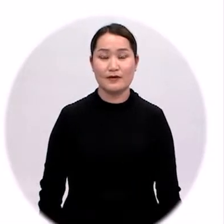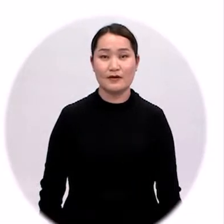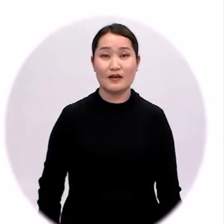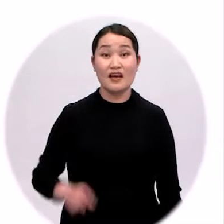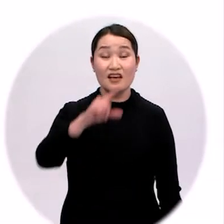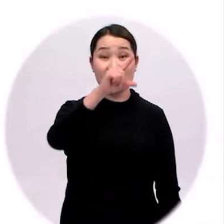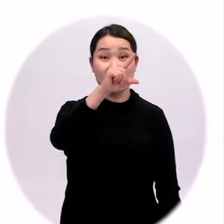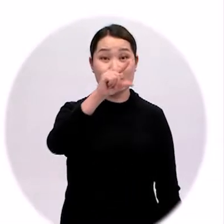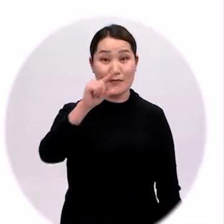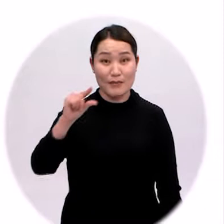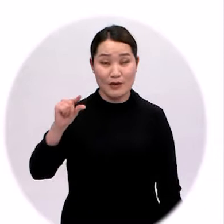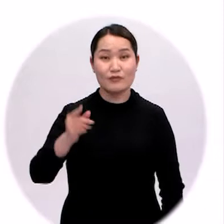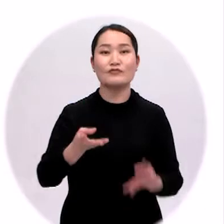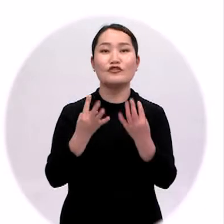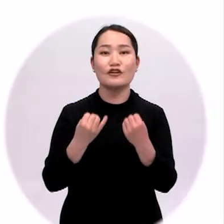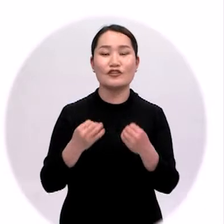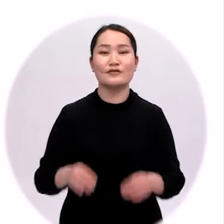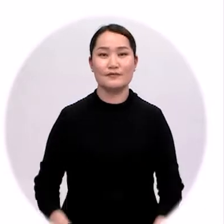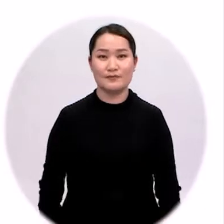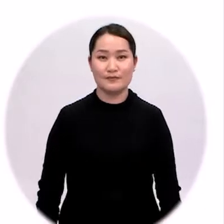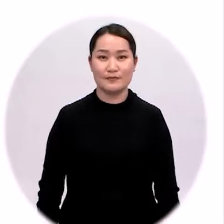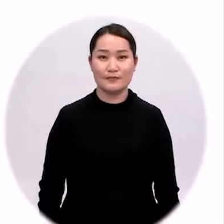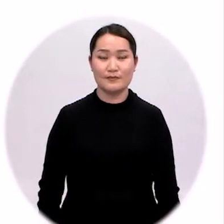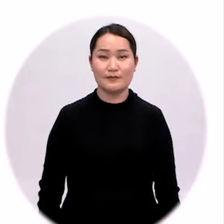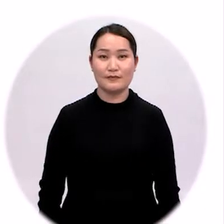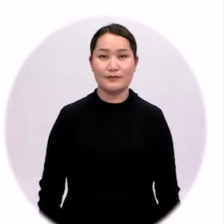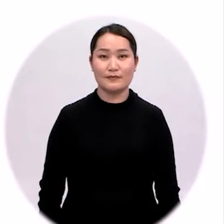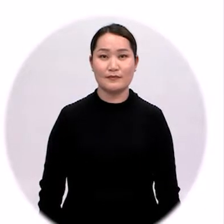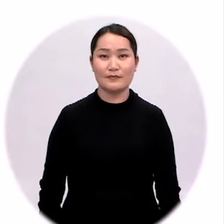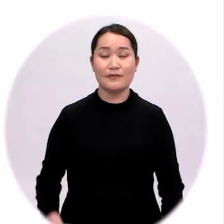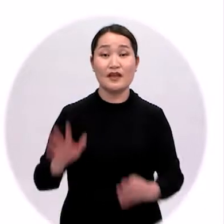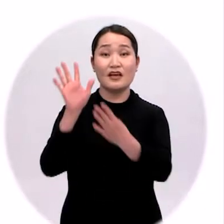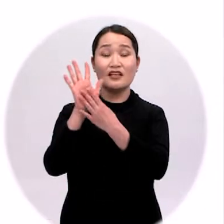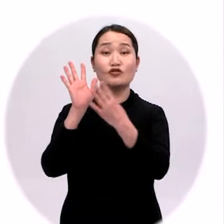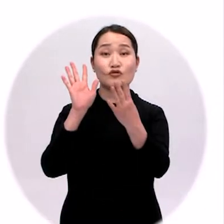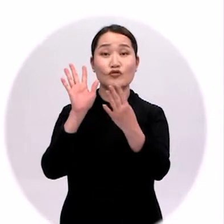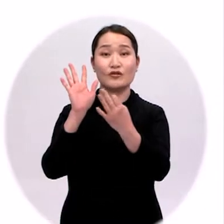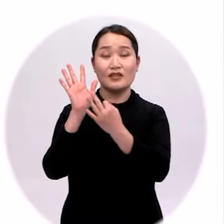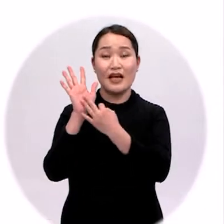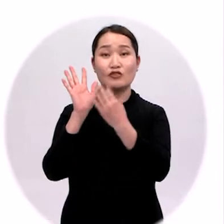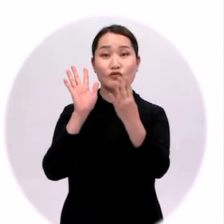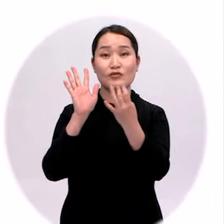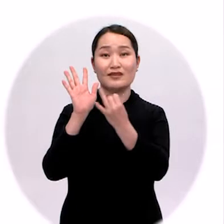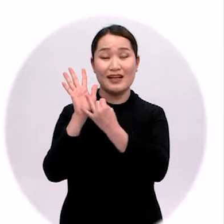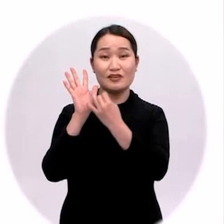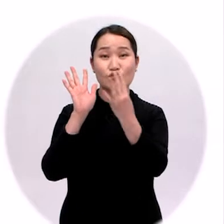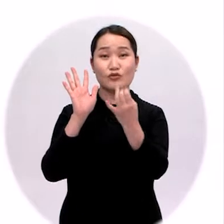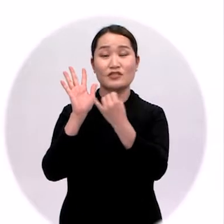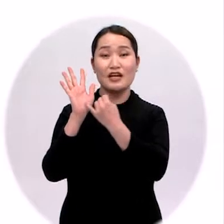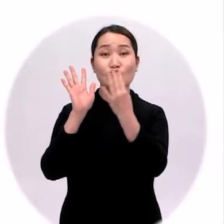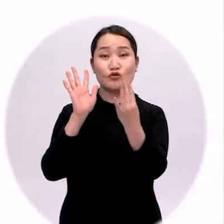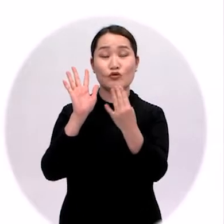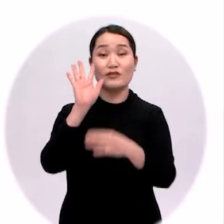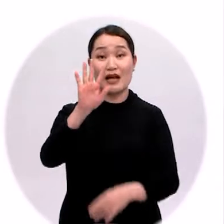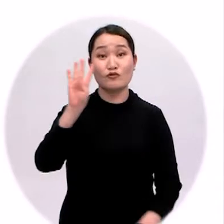ихээс нь бага руу нүшээ. За, эхлэе. 94, 84, 74,